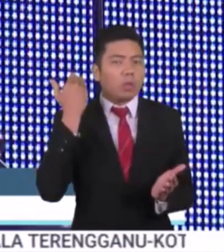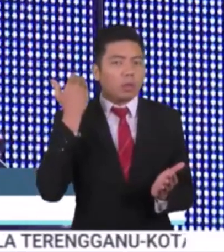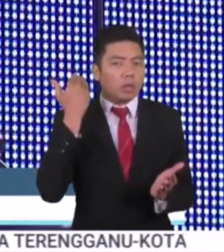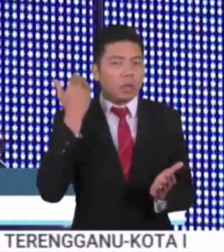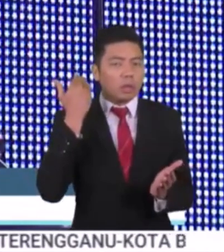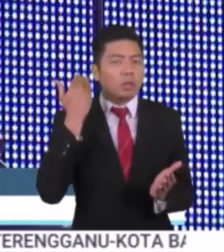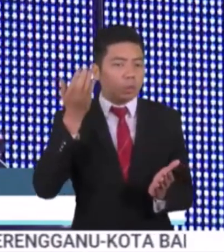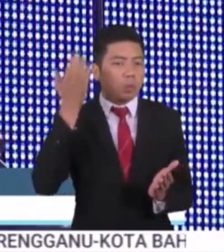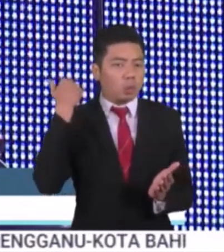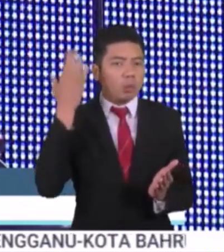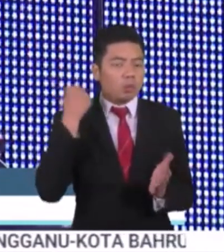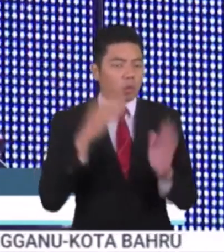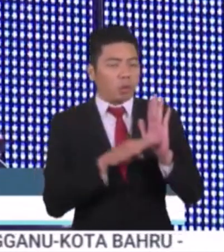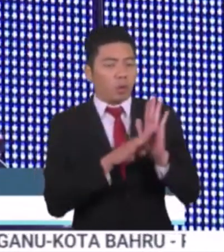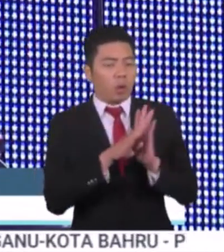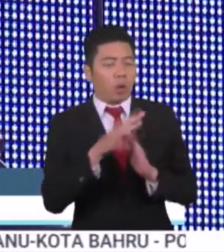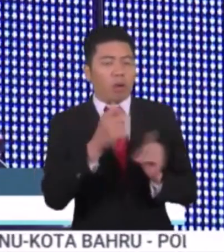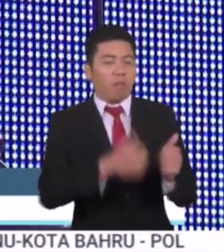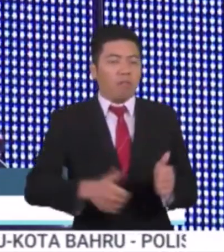menerajui